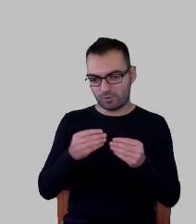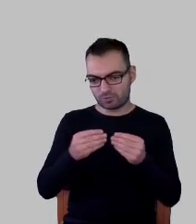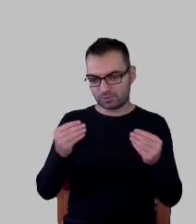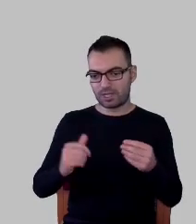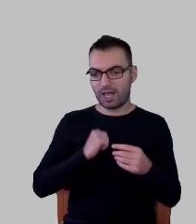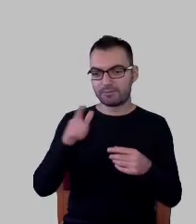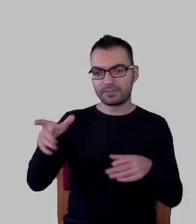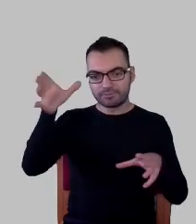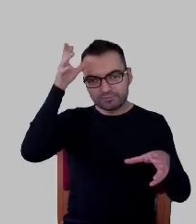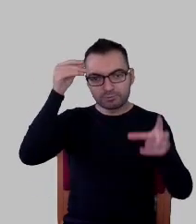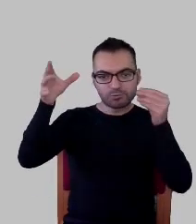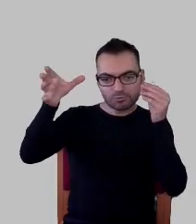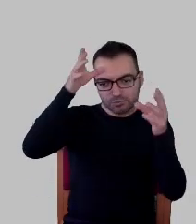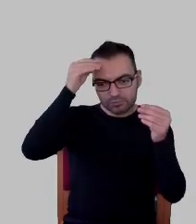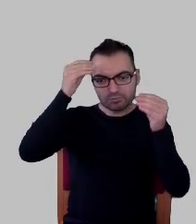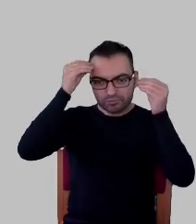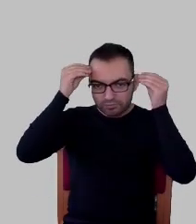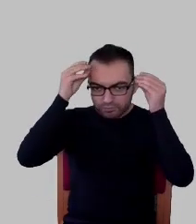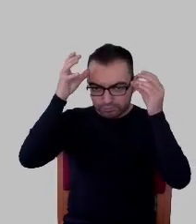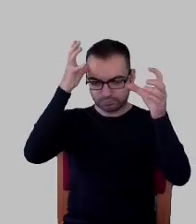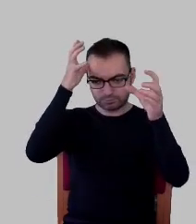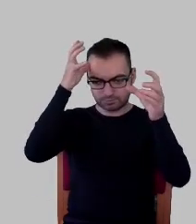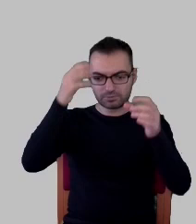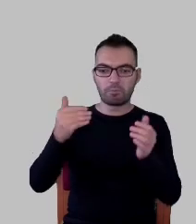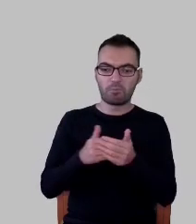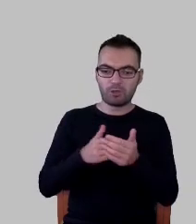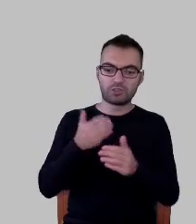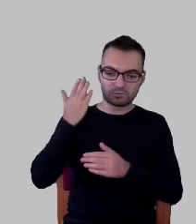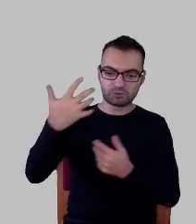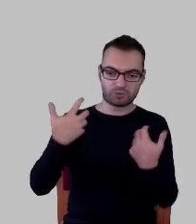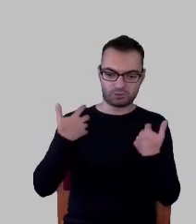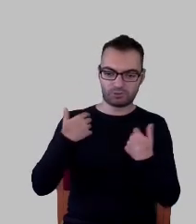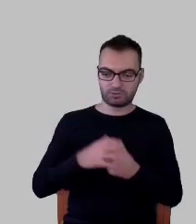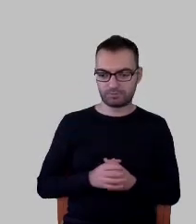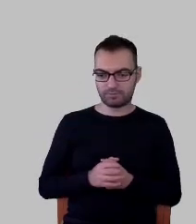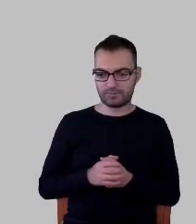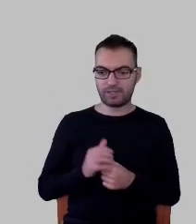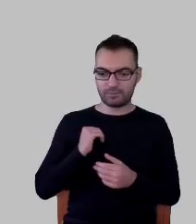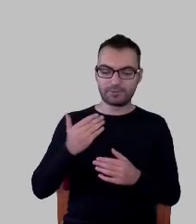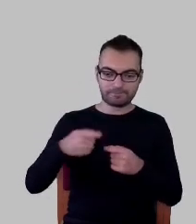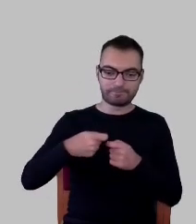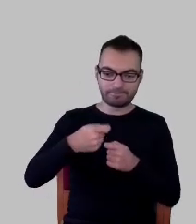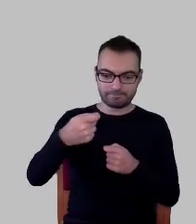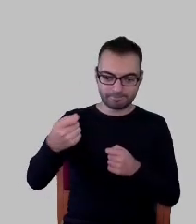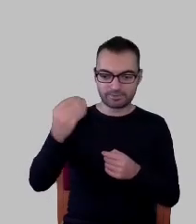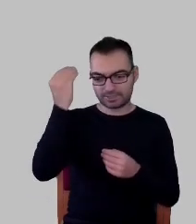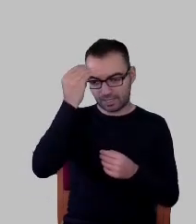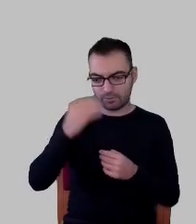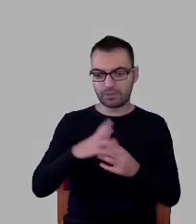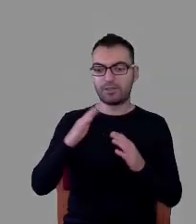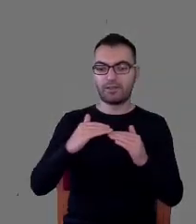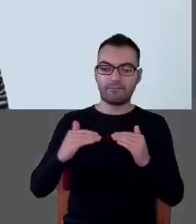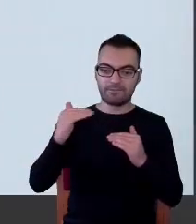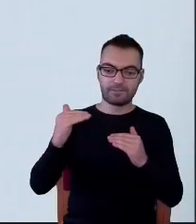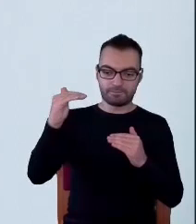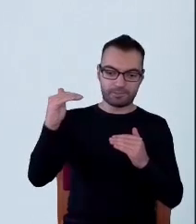żeby nabywało wiedzę i umiejętności niezbędne mu w codziennym życiu, niezbędne do kontynuowania nauki na poziomie